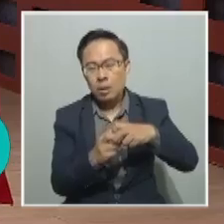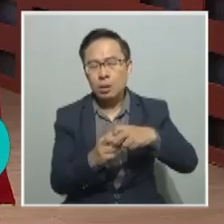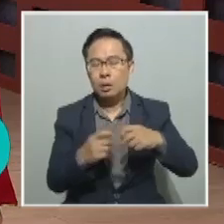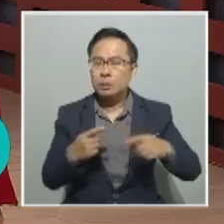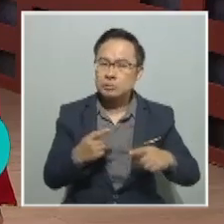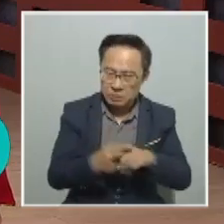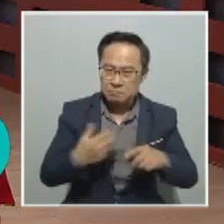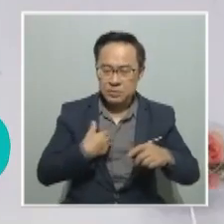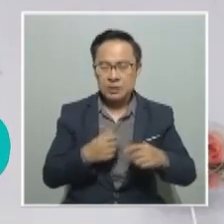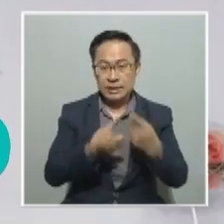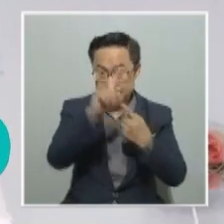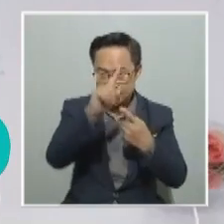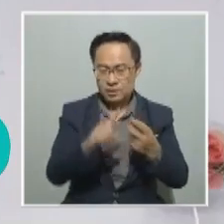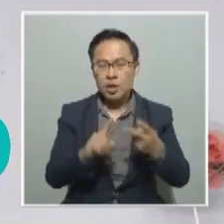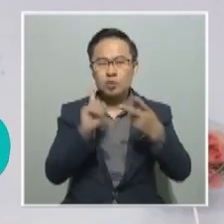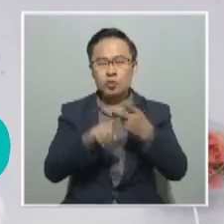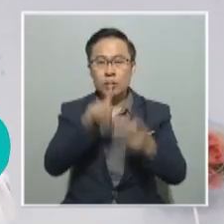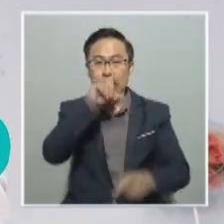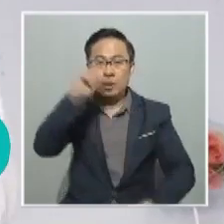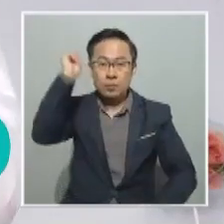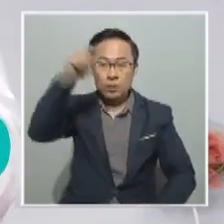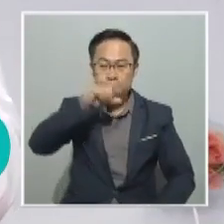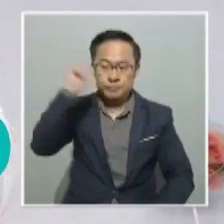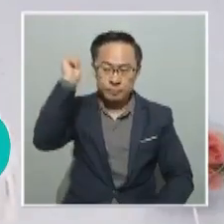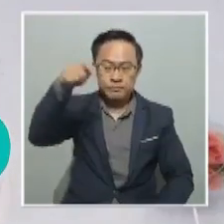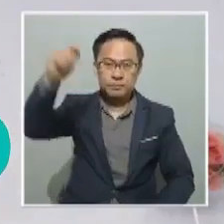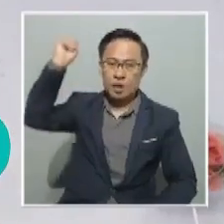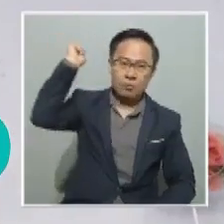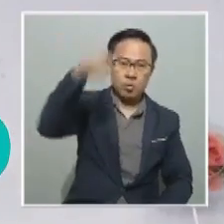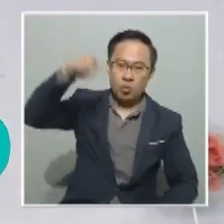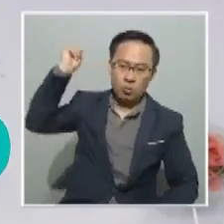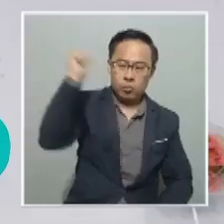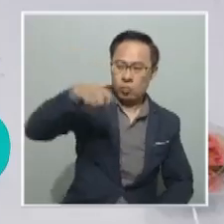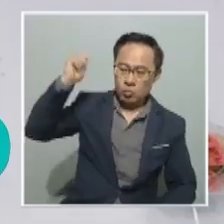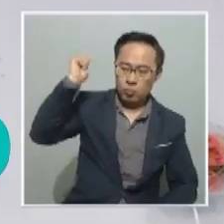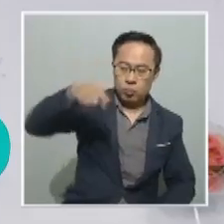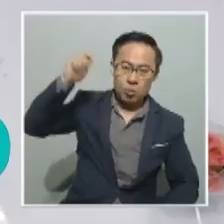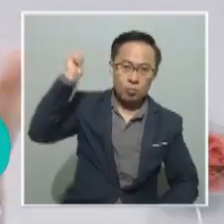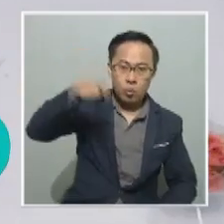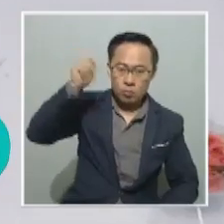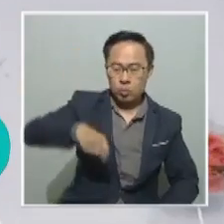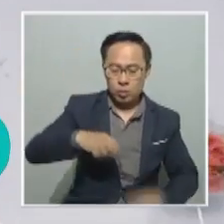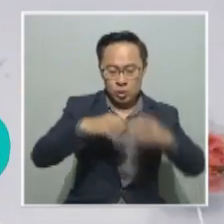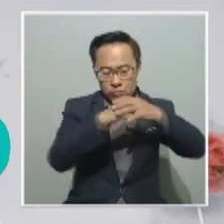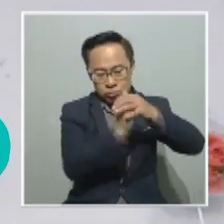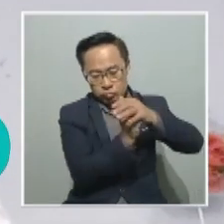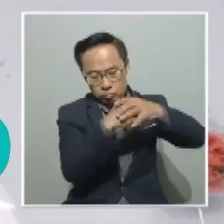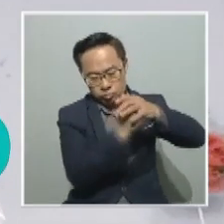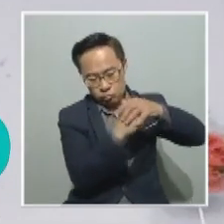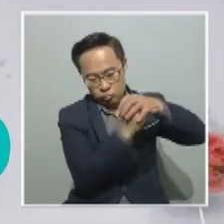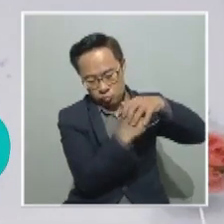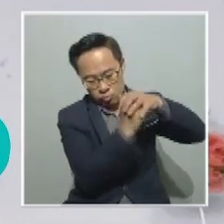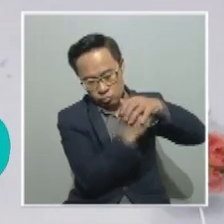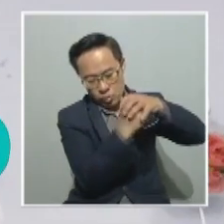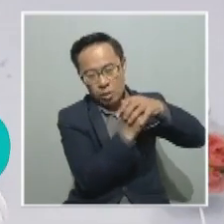น่นอนฮะแล้วก็ตีแบตพวกนี้เจอบ่อยเพราะตีแบตเนี่ยอย่างที่บอกช่องมันเล็กใช่ไหมพอตีไปเรื่อยๆเนี่ยมันก็เสียสีไปเสียสีมามันก็อักเสบหรือคนทำงานพ